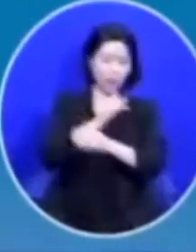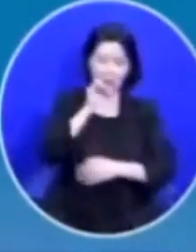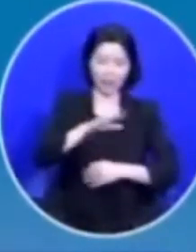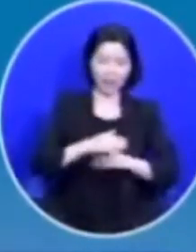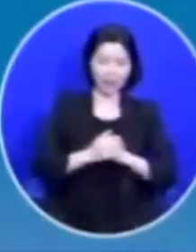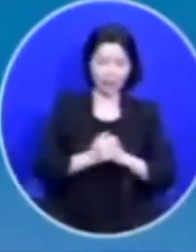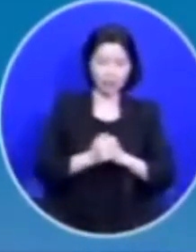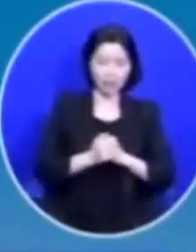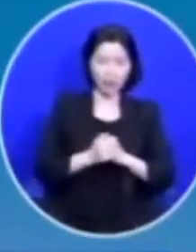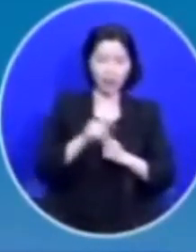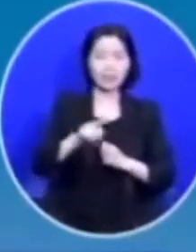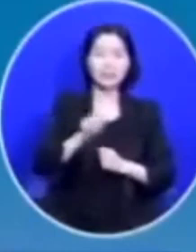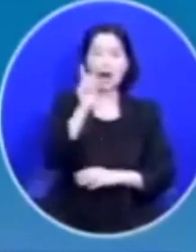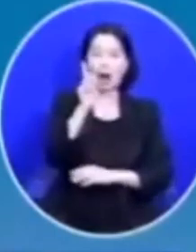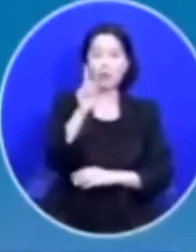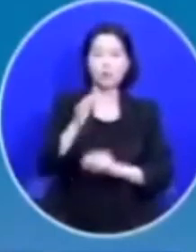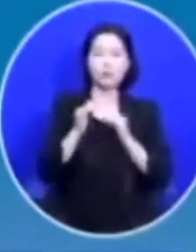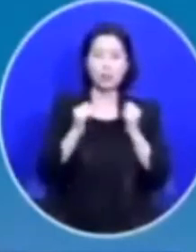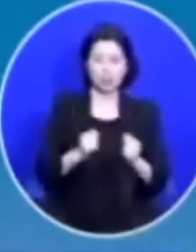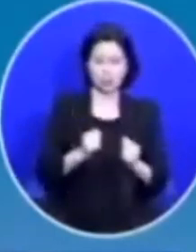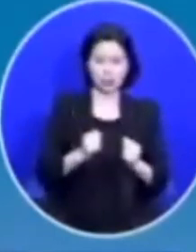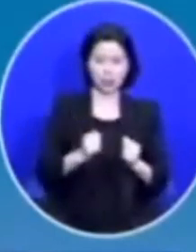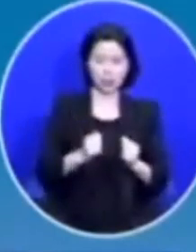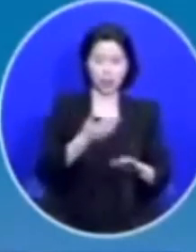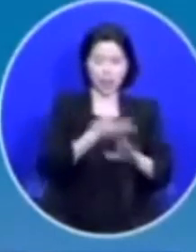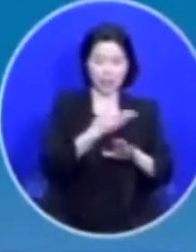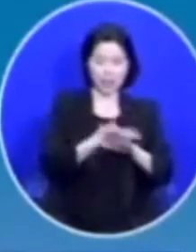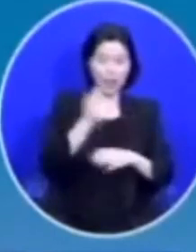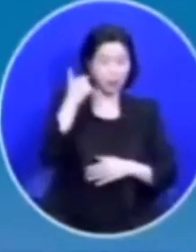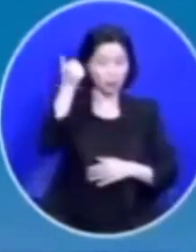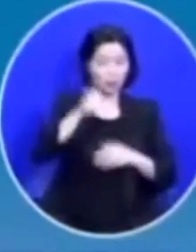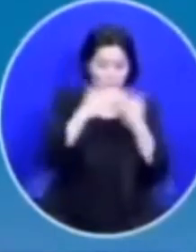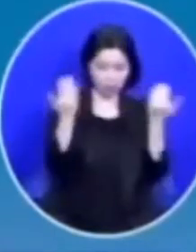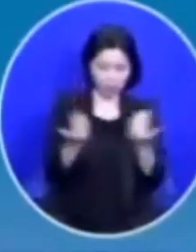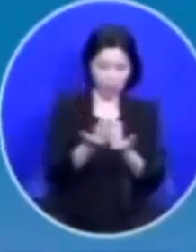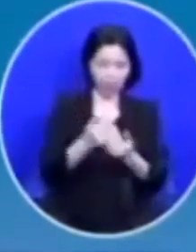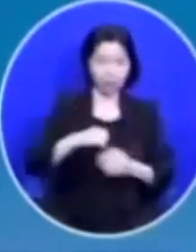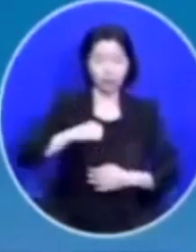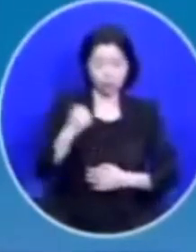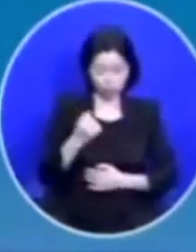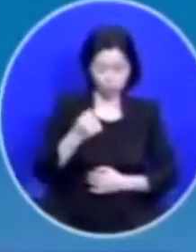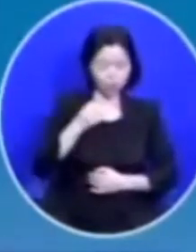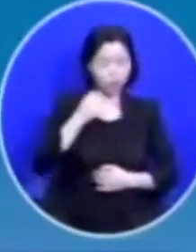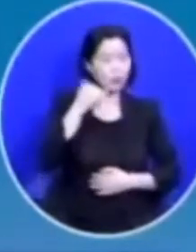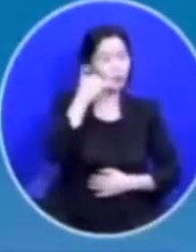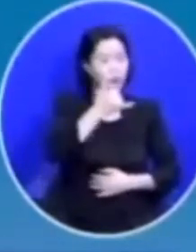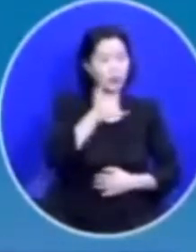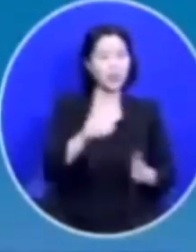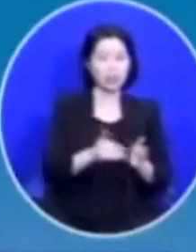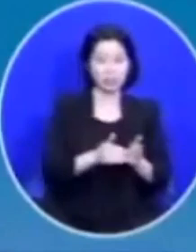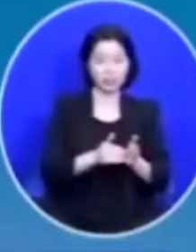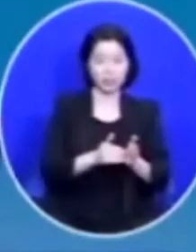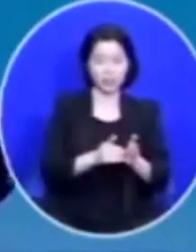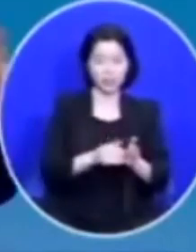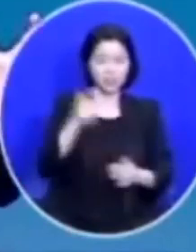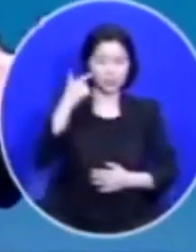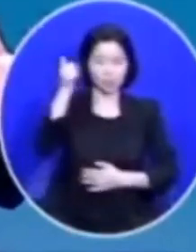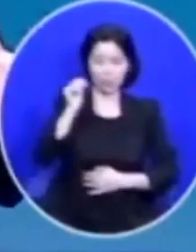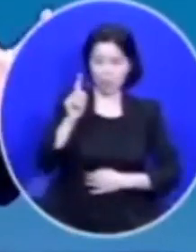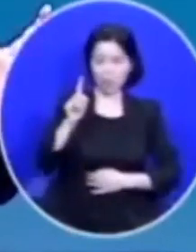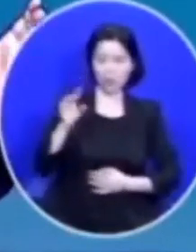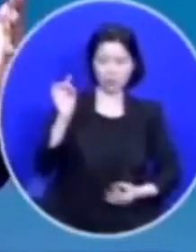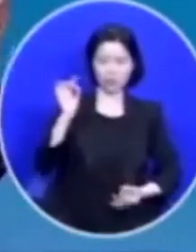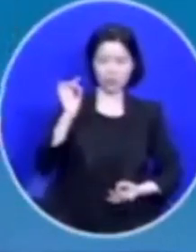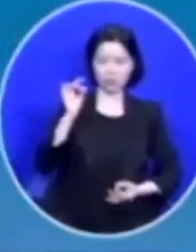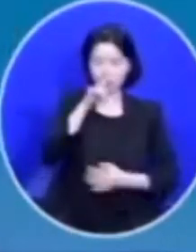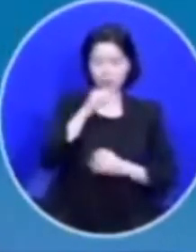그럴 수 있는 목사님의 한 분이 계셨습니다 다른 목사님들은 다 하셨는데 그 목사님 만 못한다고 하고 계시니까 거의 계신